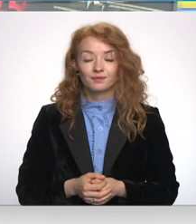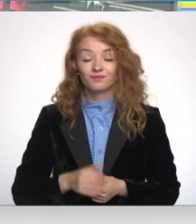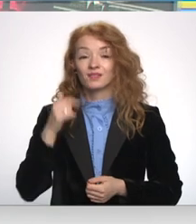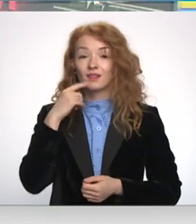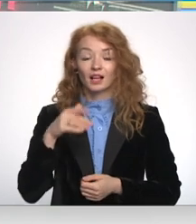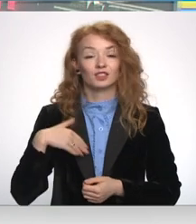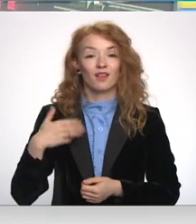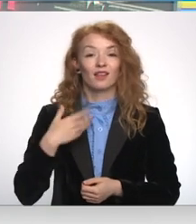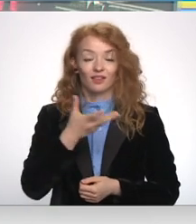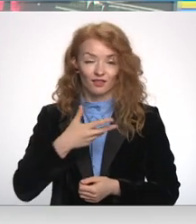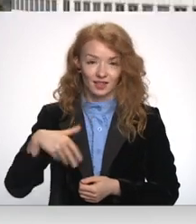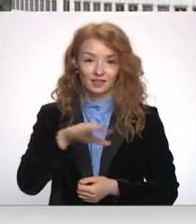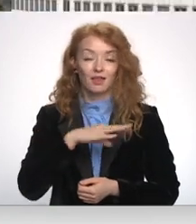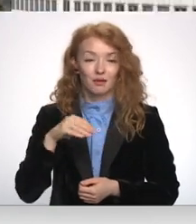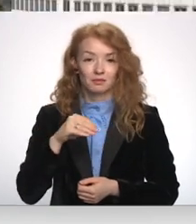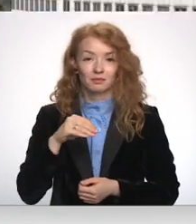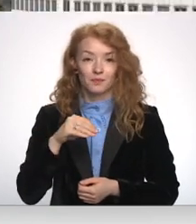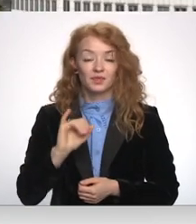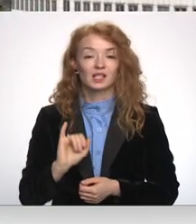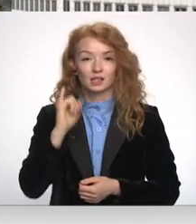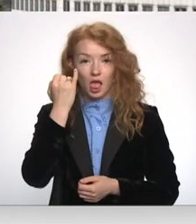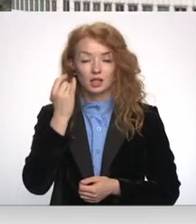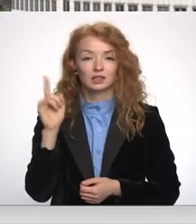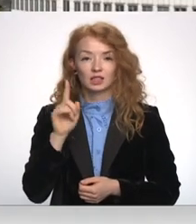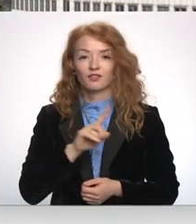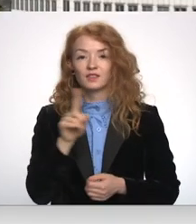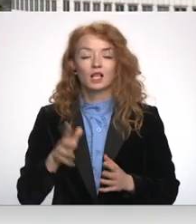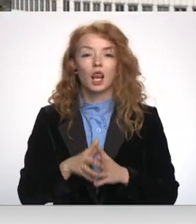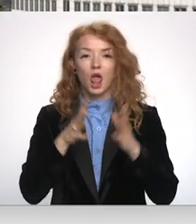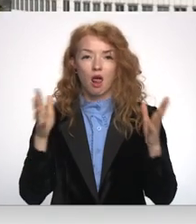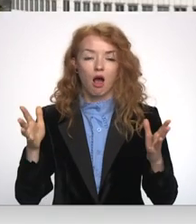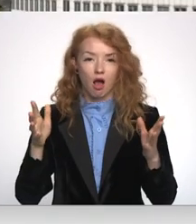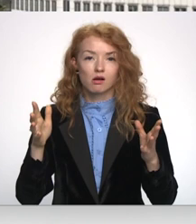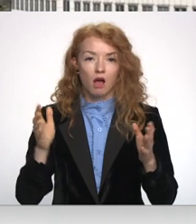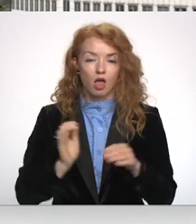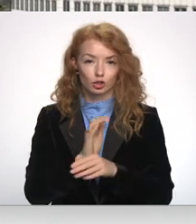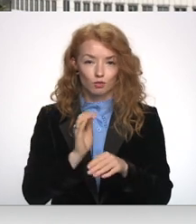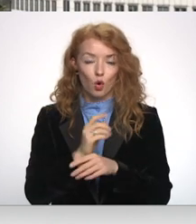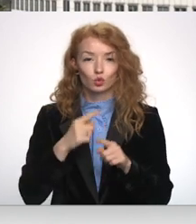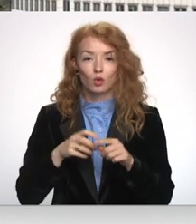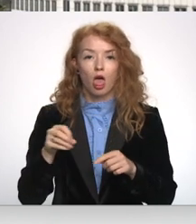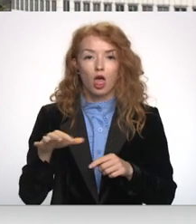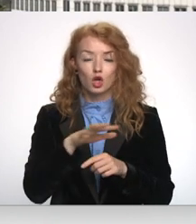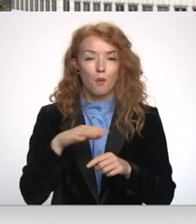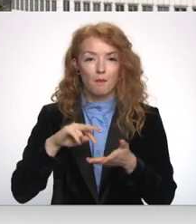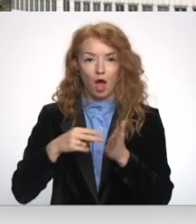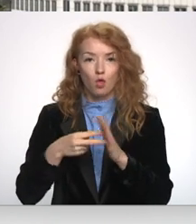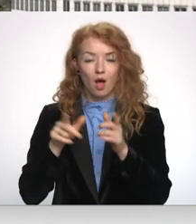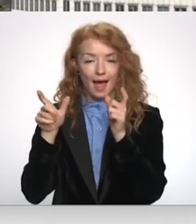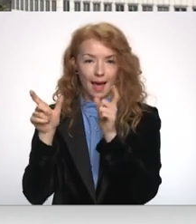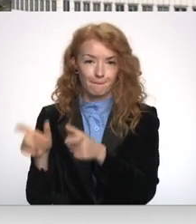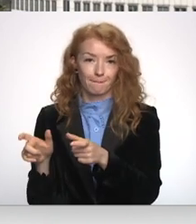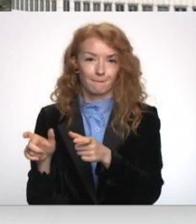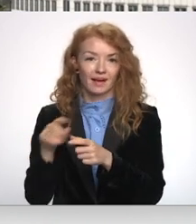Sveiks, Jāni, sveicināt skatītāji. Jā, nu, zelts tiešām ir lielākā jaunā lieta. Eiropa plāno noteikt aizliegumu Krievijas zelta